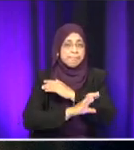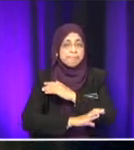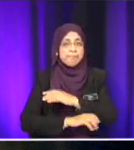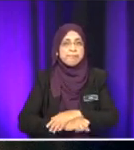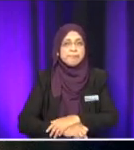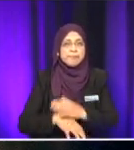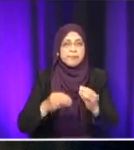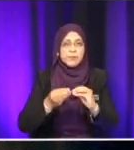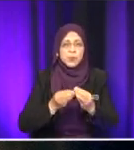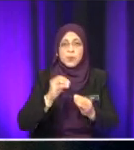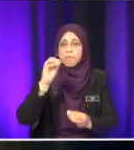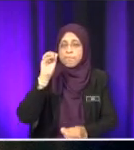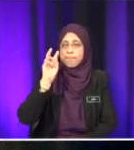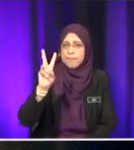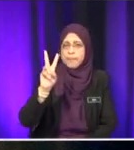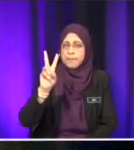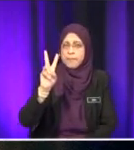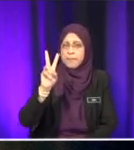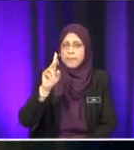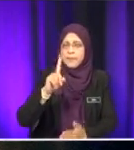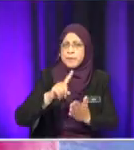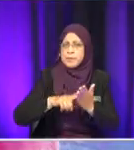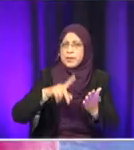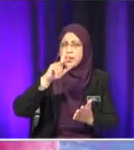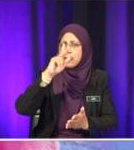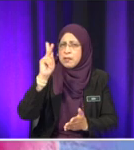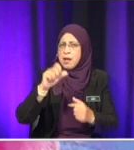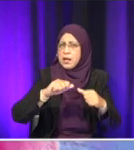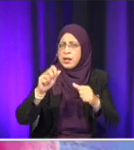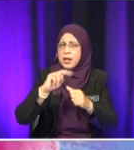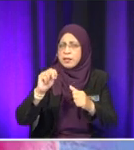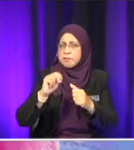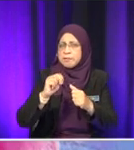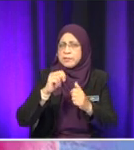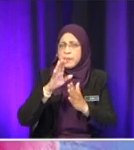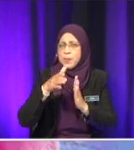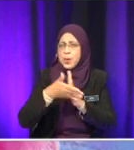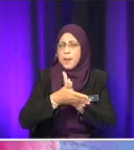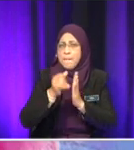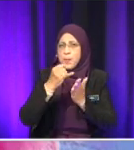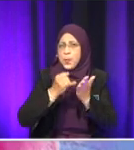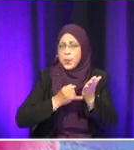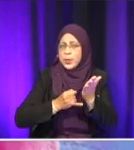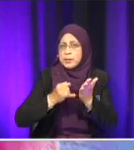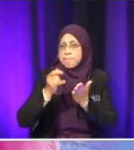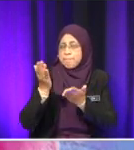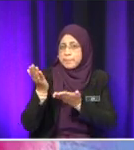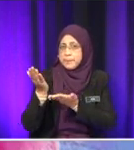contoh 2 siapakah aliran yang didukung oleh pelukis-pelukis di bawah